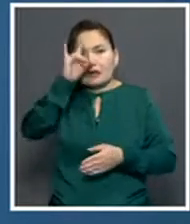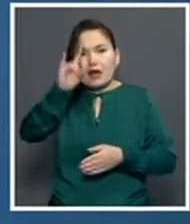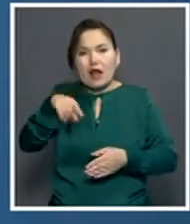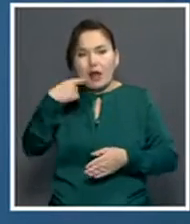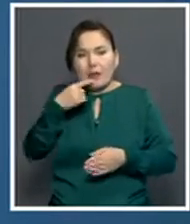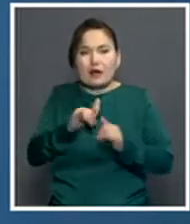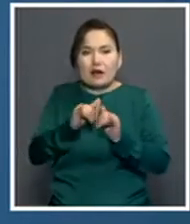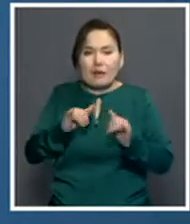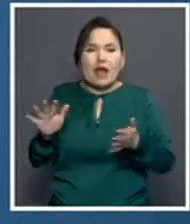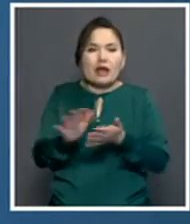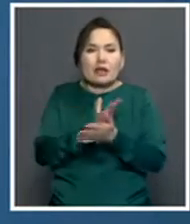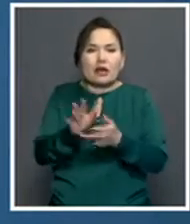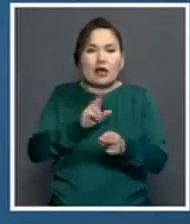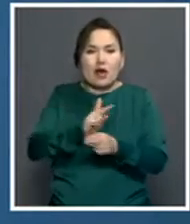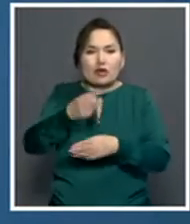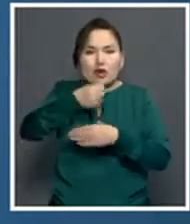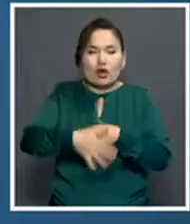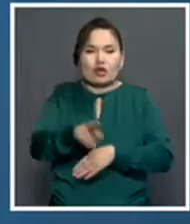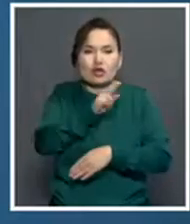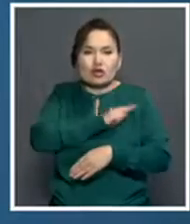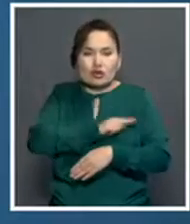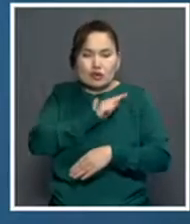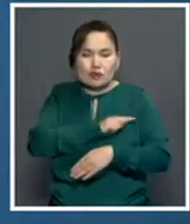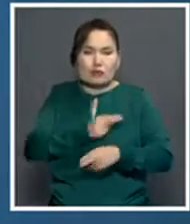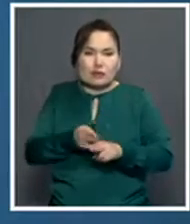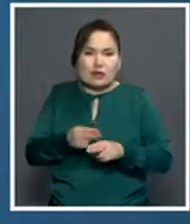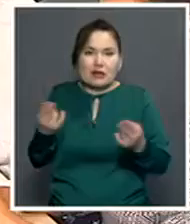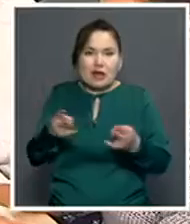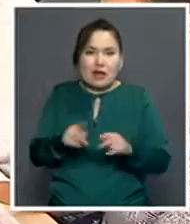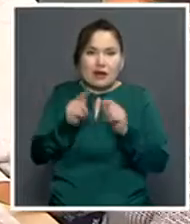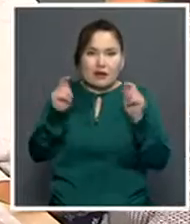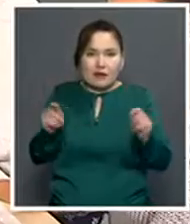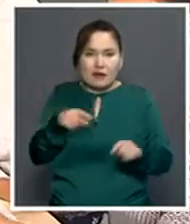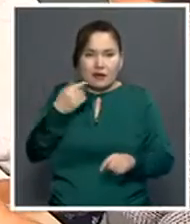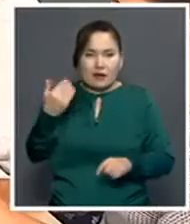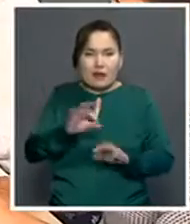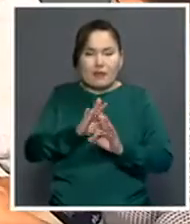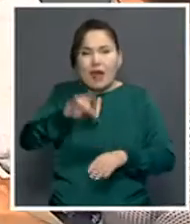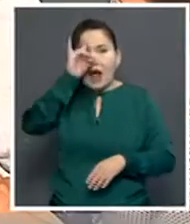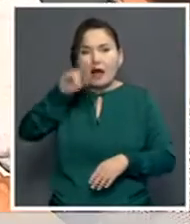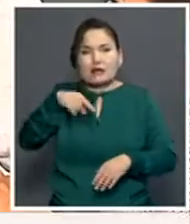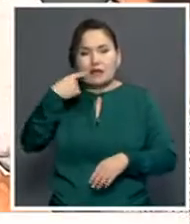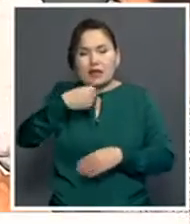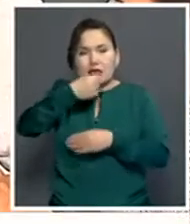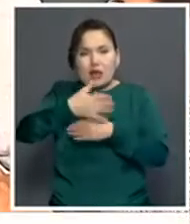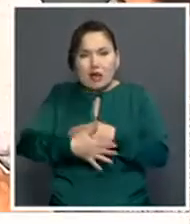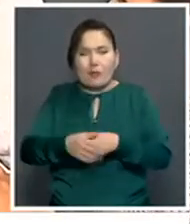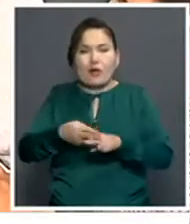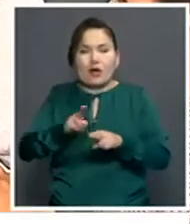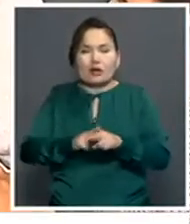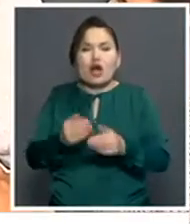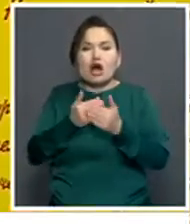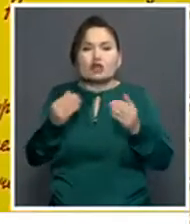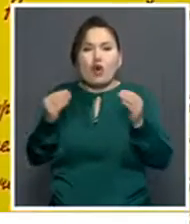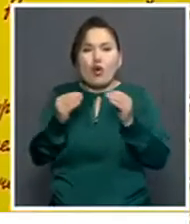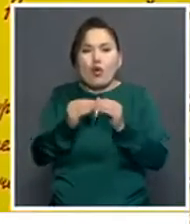қазақ тілін тегін үйрететін орталықтардың жұмысына күмән келтірген еді. Тіл орталықтарының статистикасына сүйенсек, соңғы 10